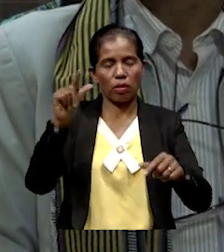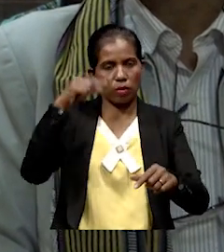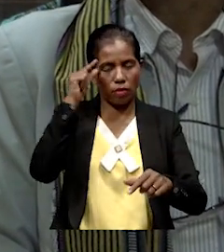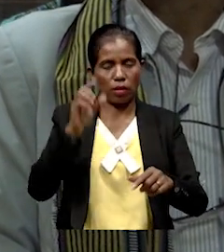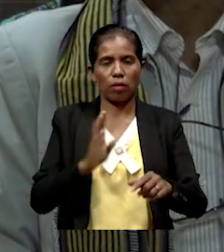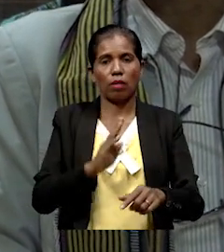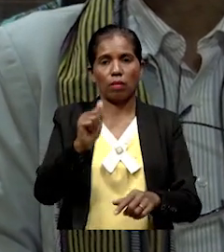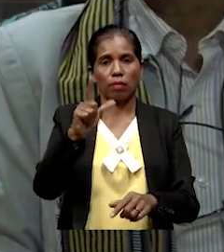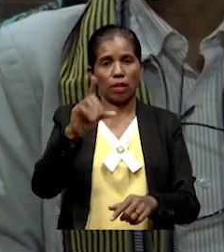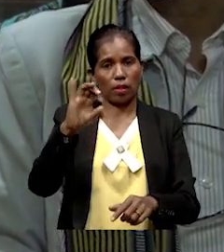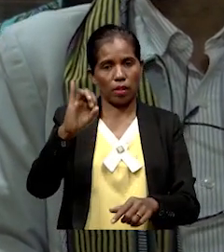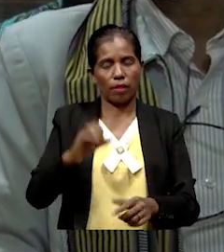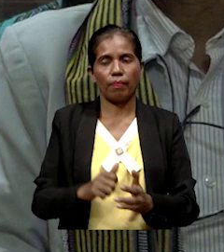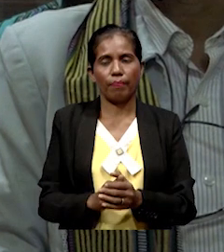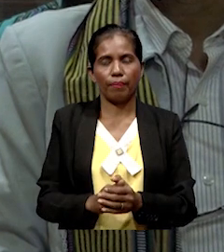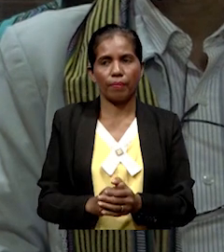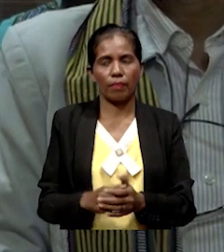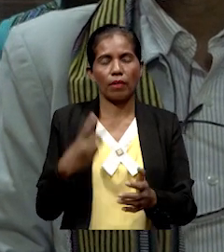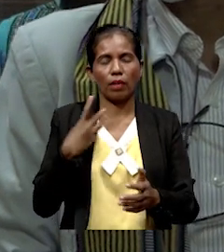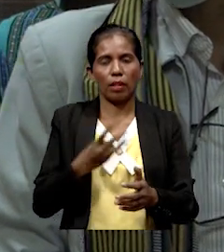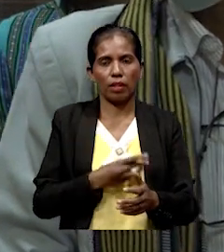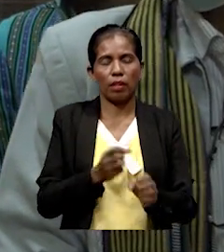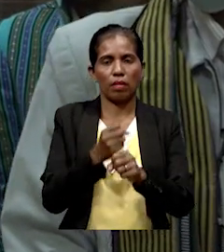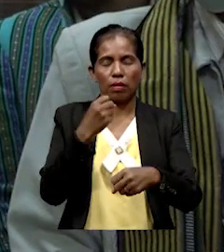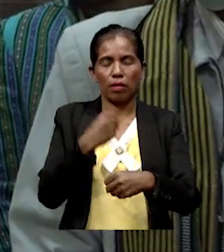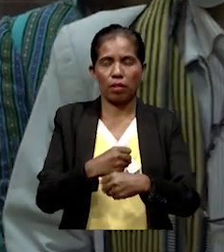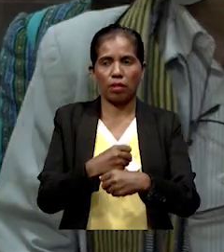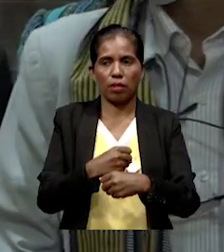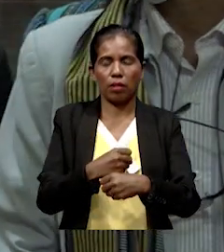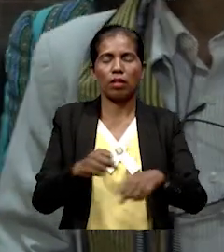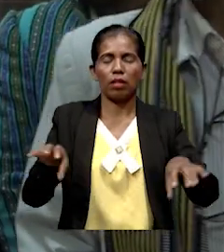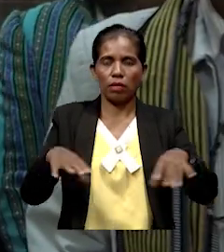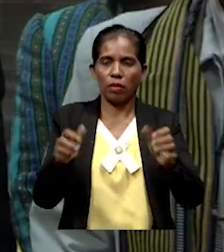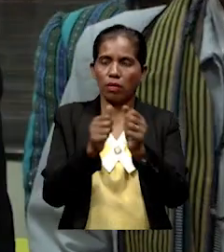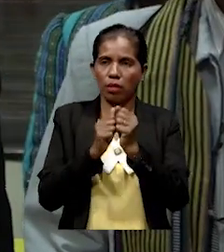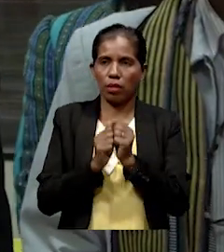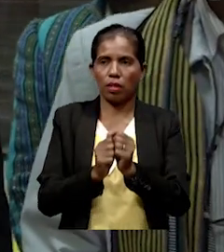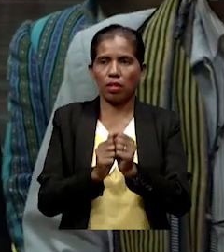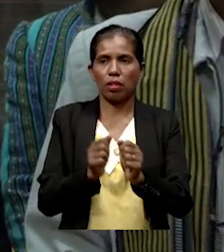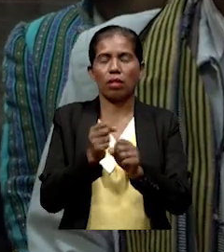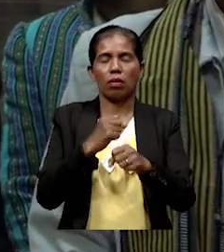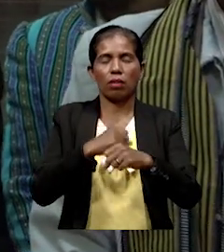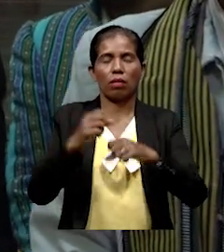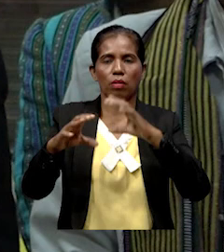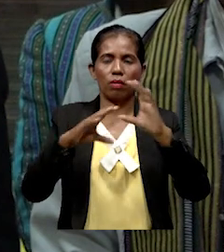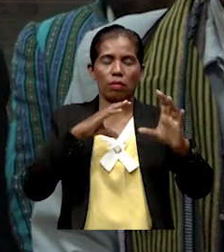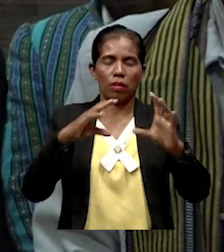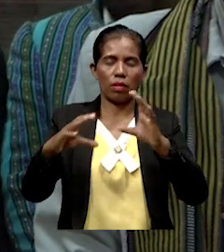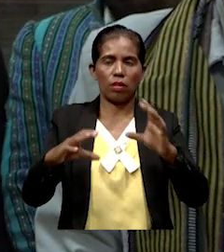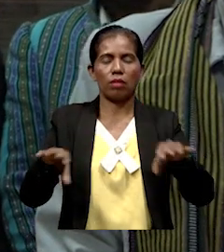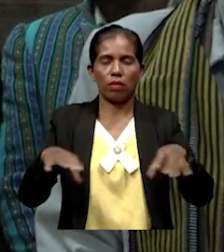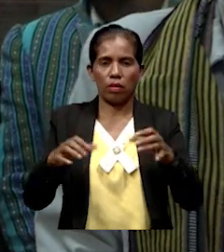kemudian juga bakita akan membangun kerjasama dibidang community service satu